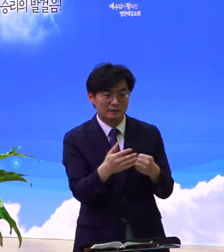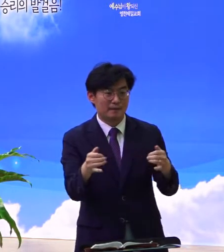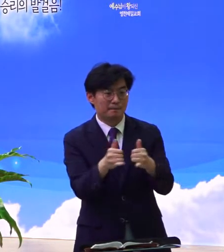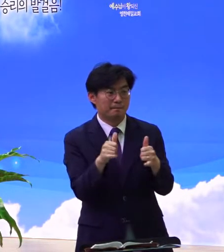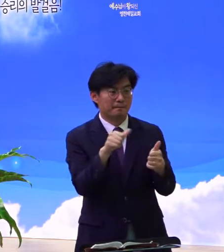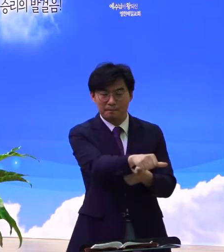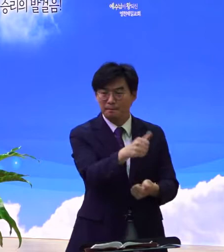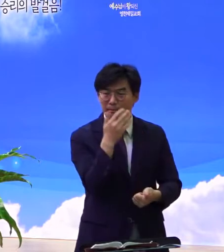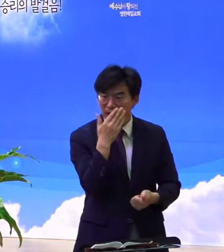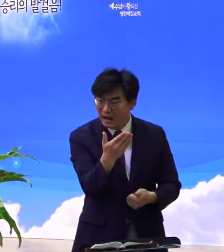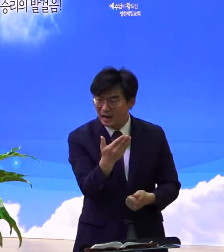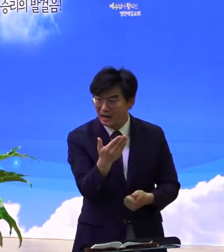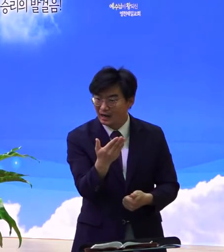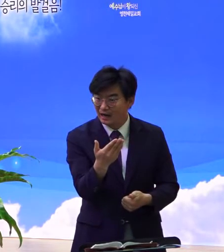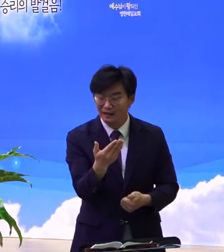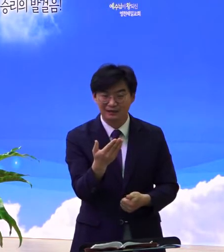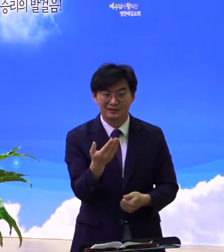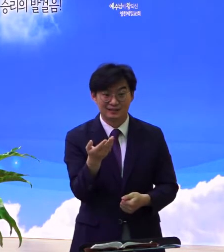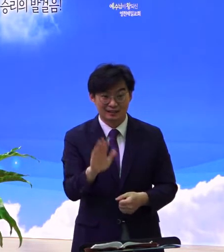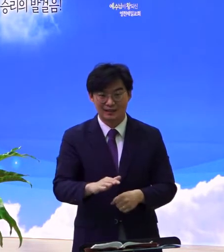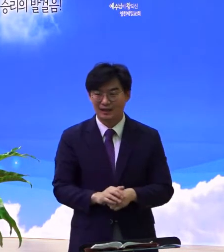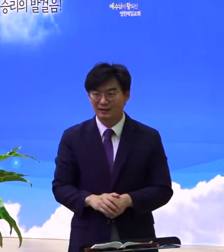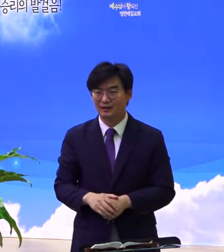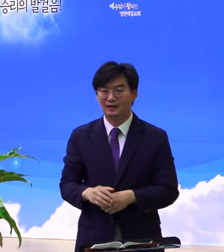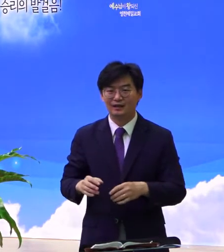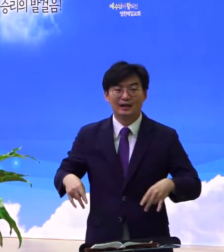말하죠. 열왕기하 6장에 보면 아버지여